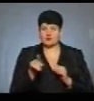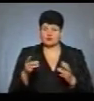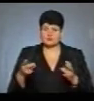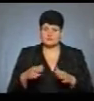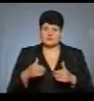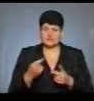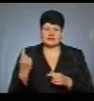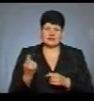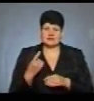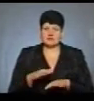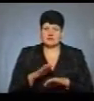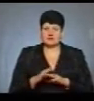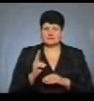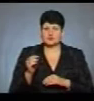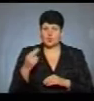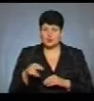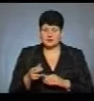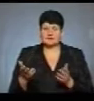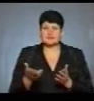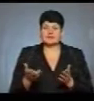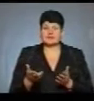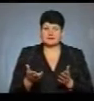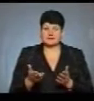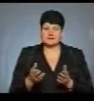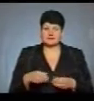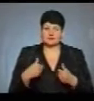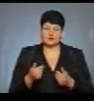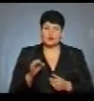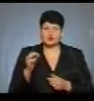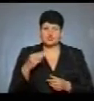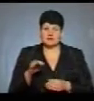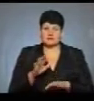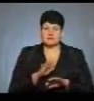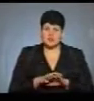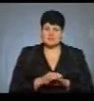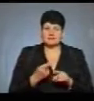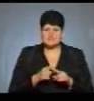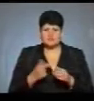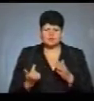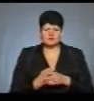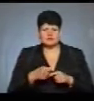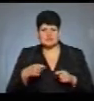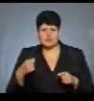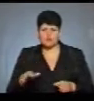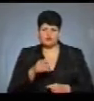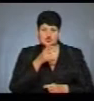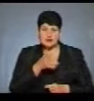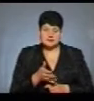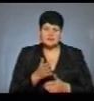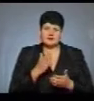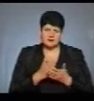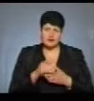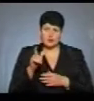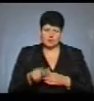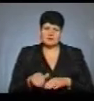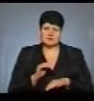присвоїти єдиний банківський код, який присвоюється Ощадбанком. Це знову затягує час, знову є певні людські